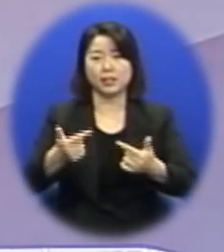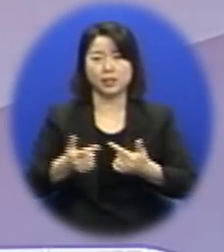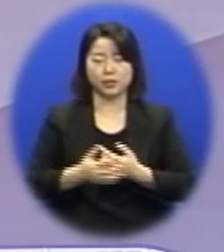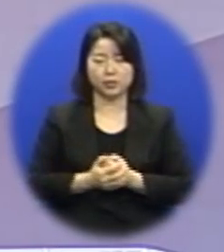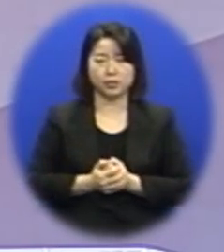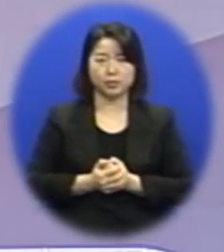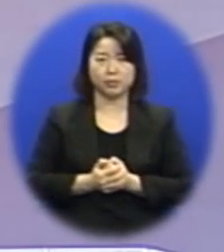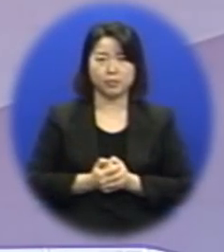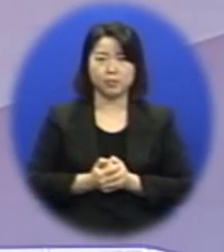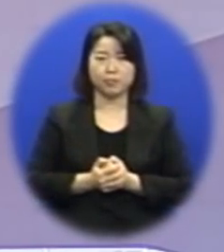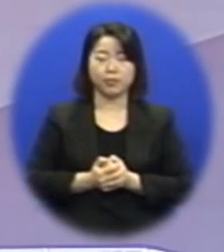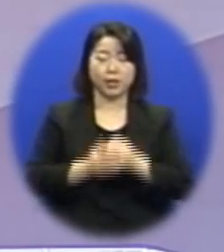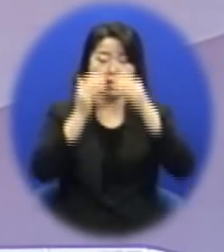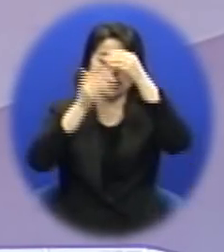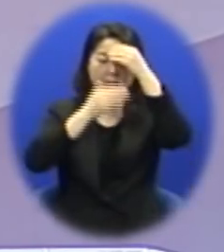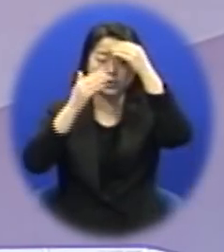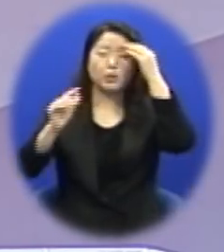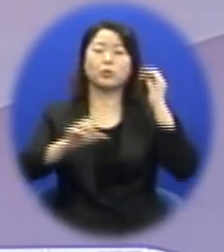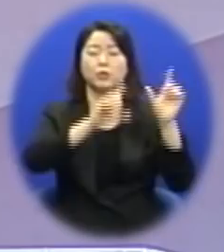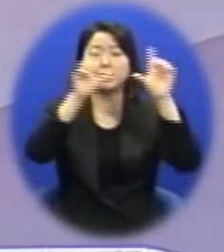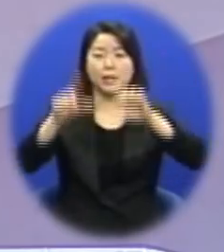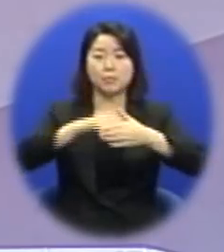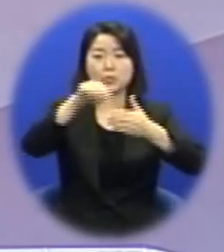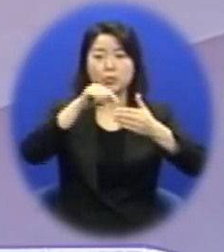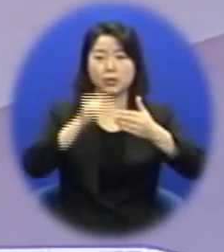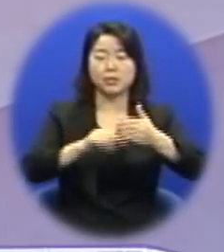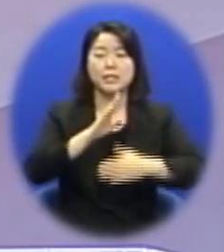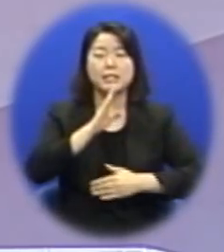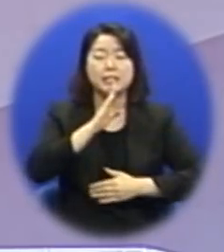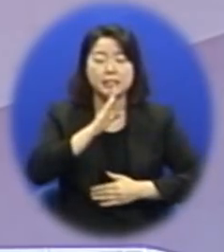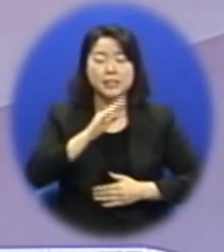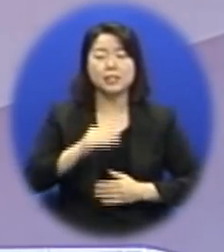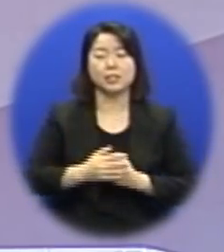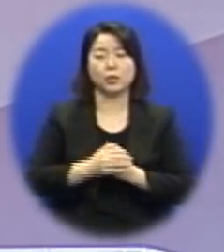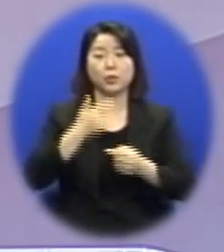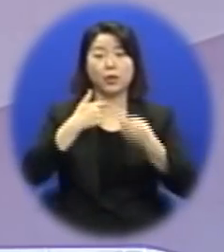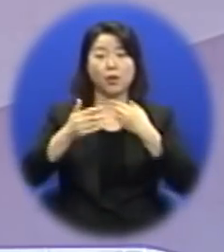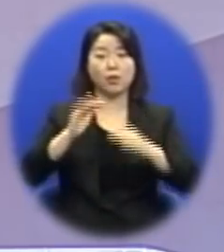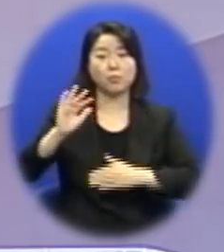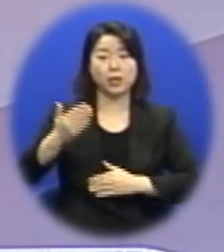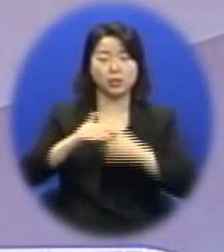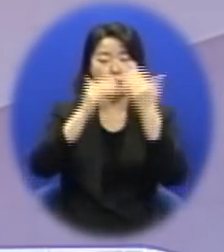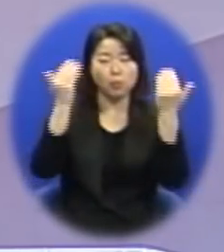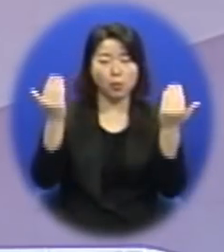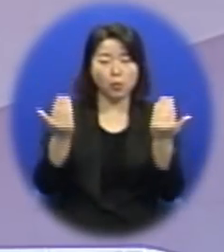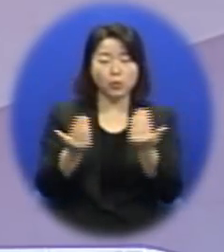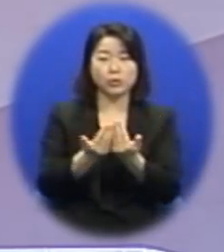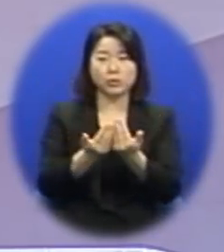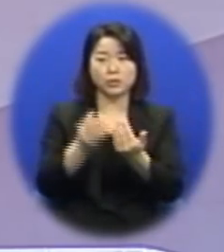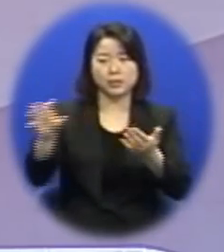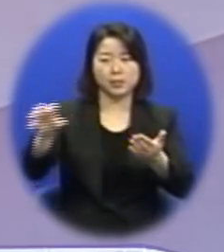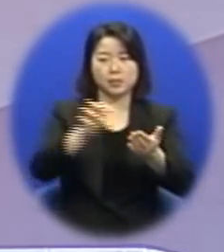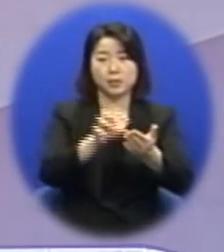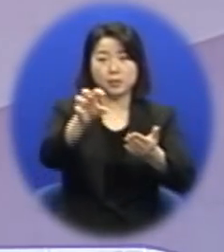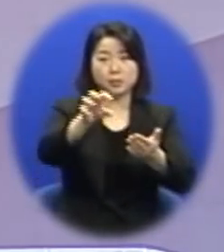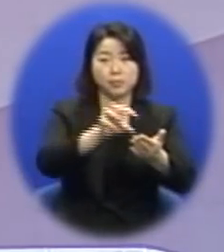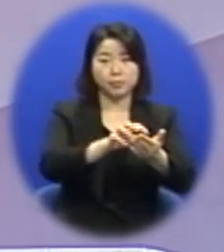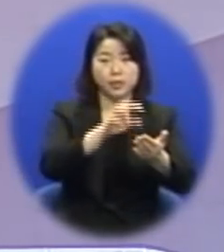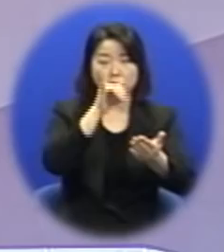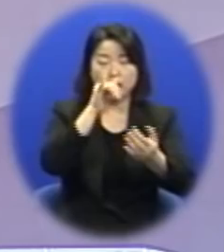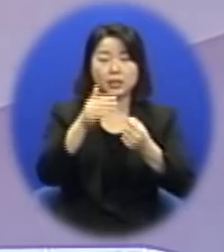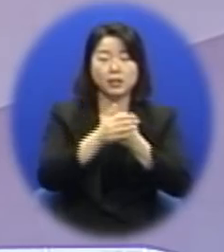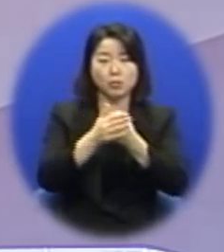겁니다 성도들의 삶속에서 실제로 경험되는 모든 것을 있는 그대로 성경에 실어 놓았기